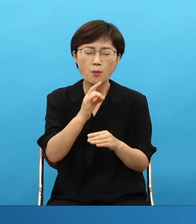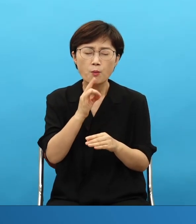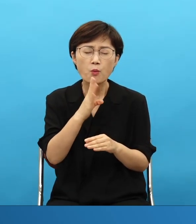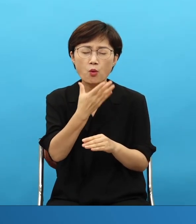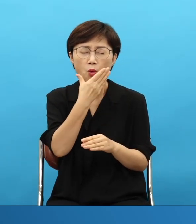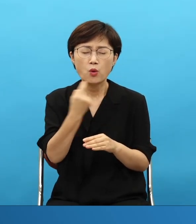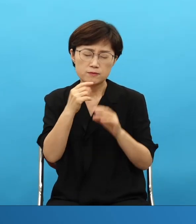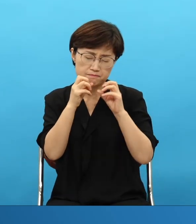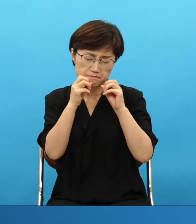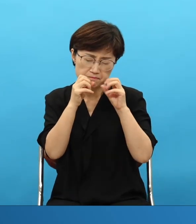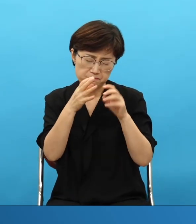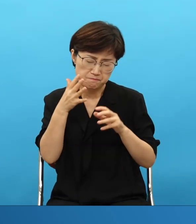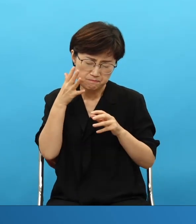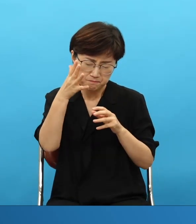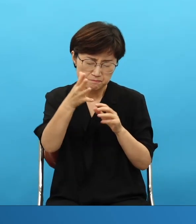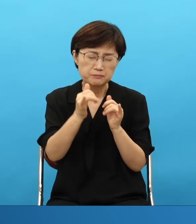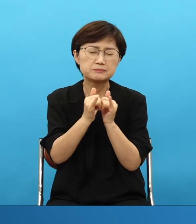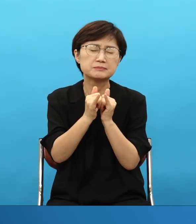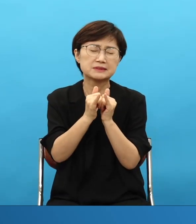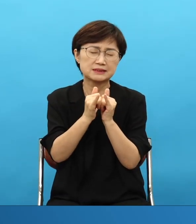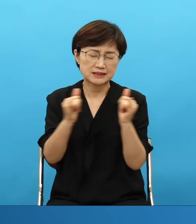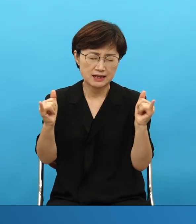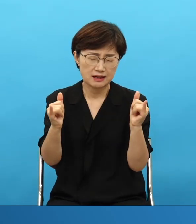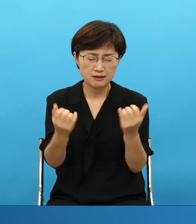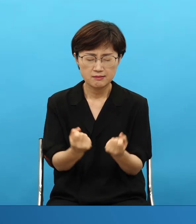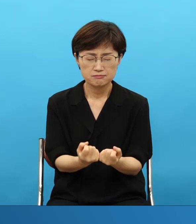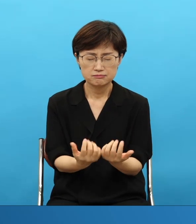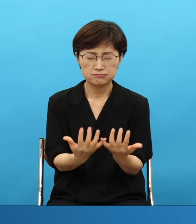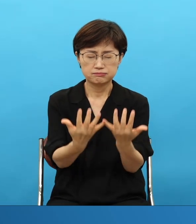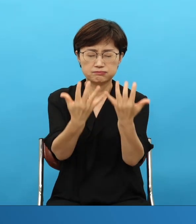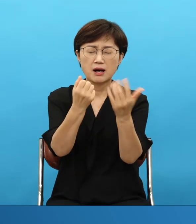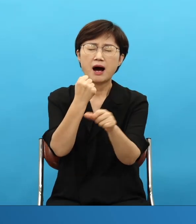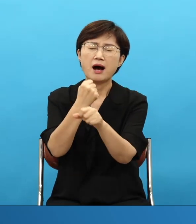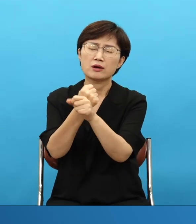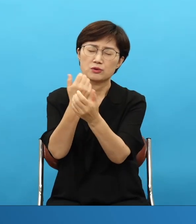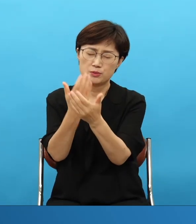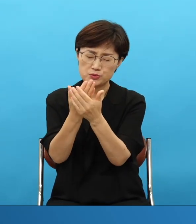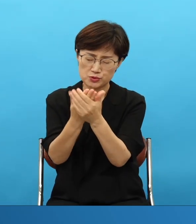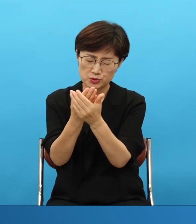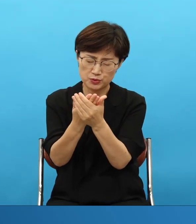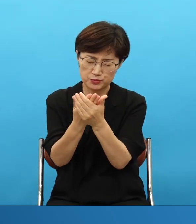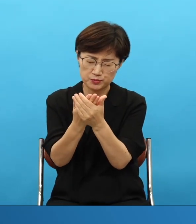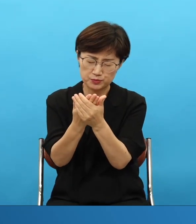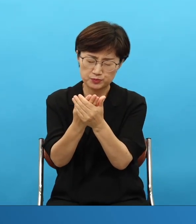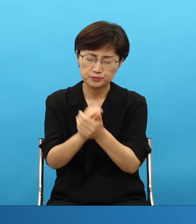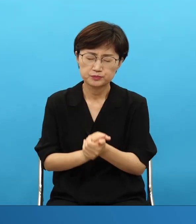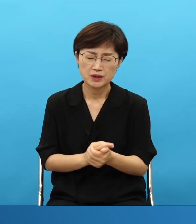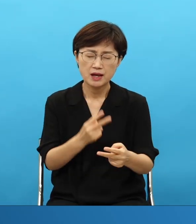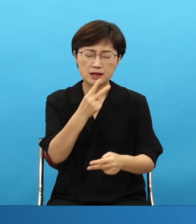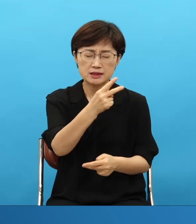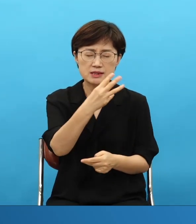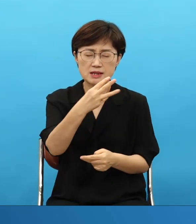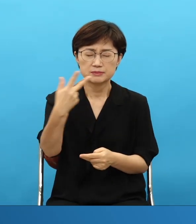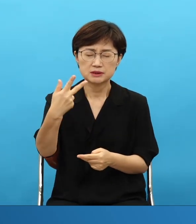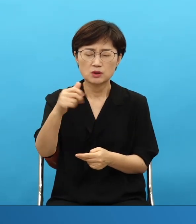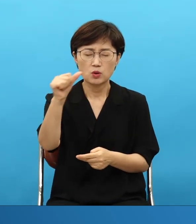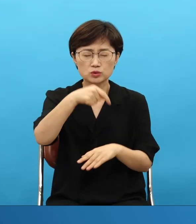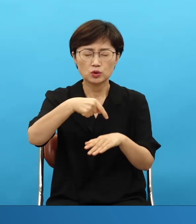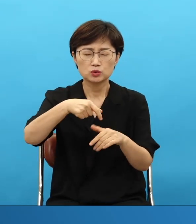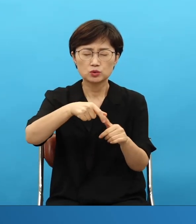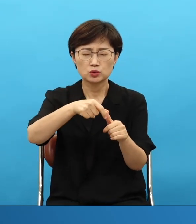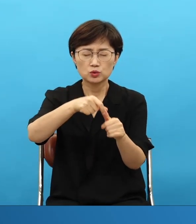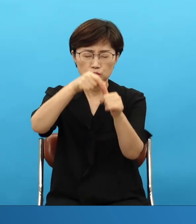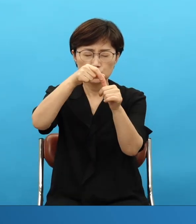일어나게 하옵소서. Through this worship, may the evangelists who only speak of the gospel arise at RTS. 237 5천 종족 살리는